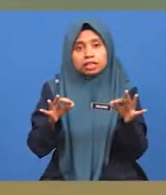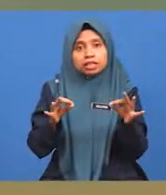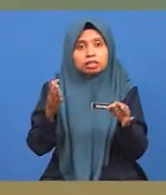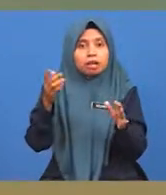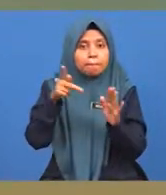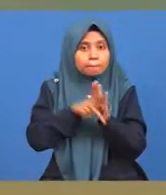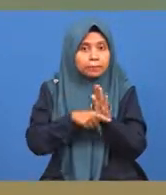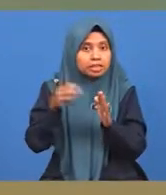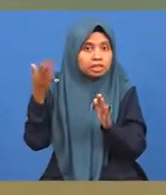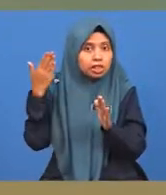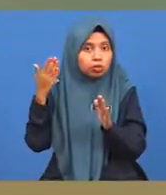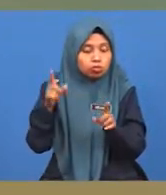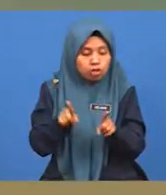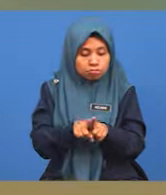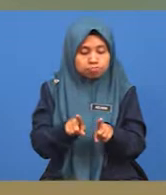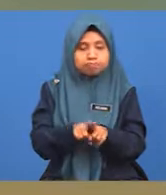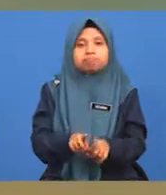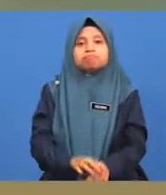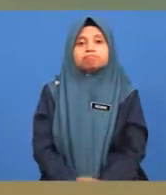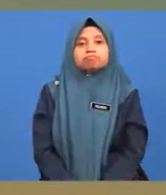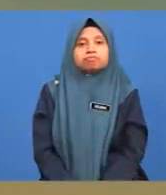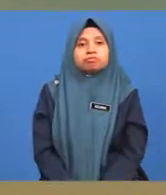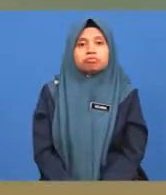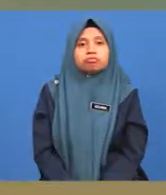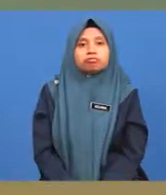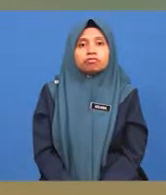pendahuluan bersama-sama.